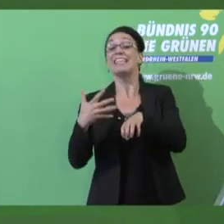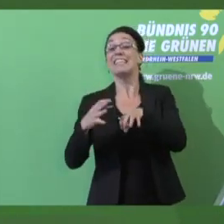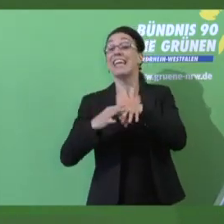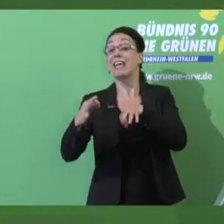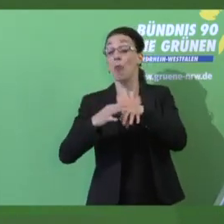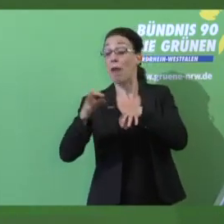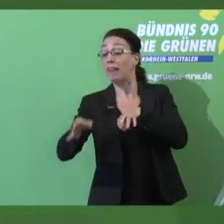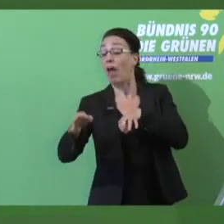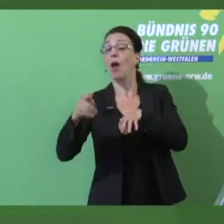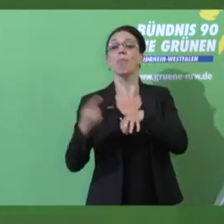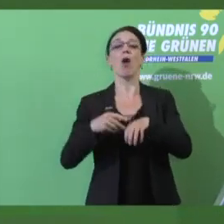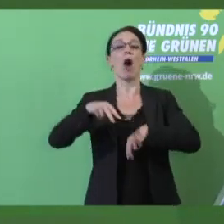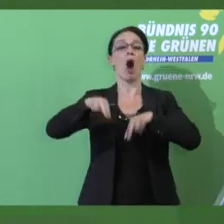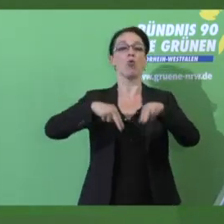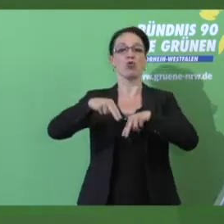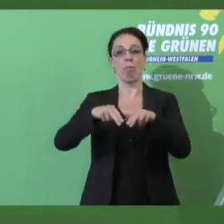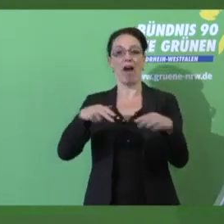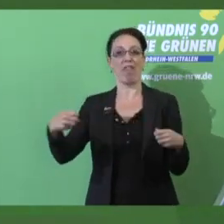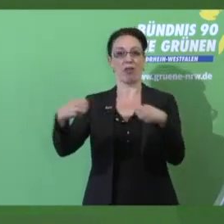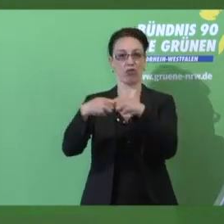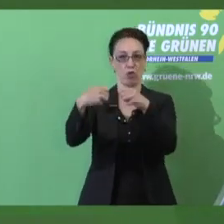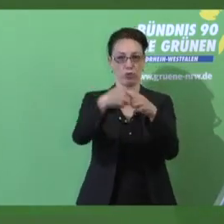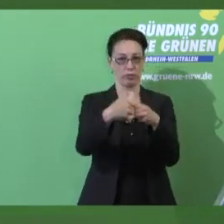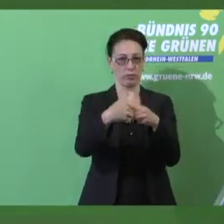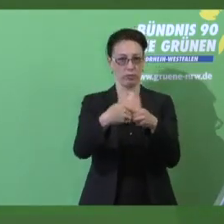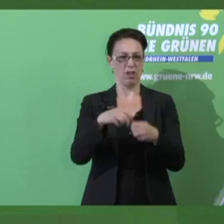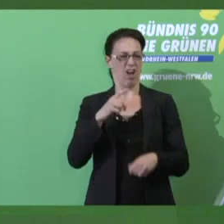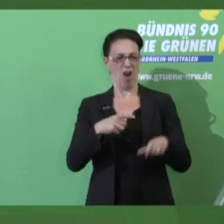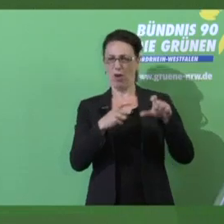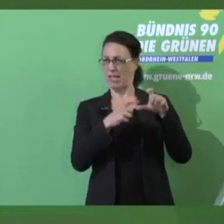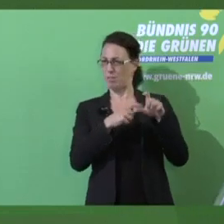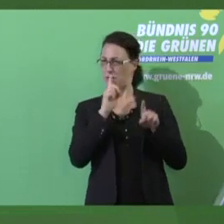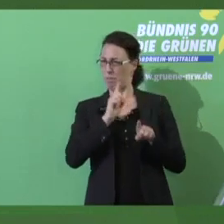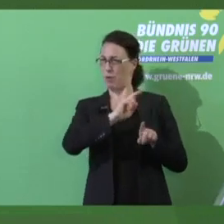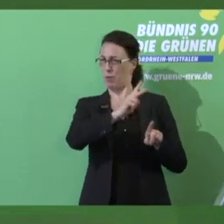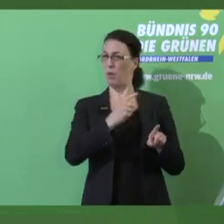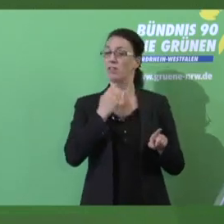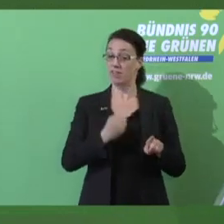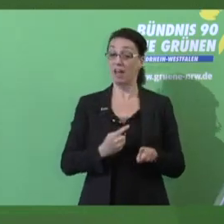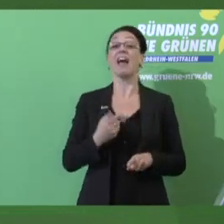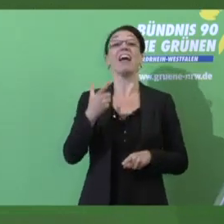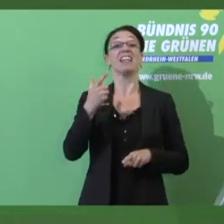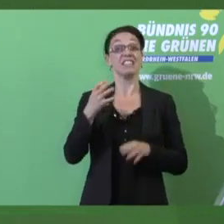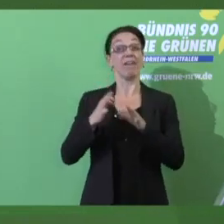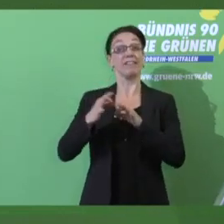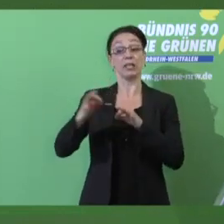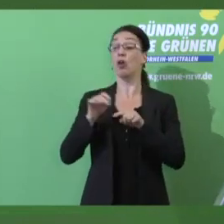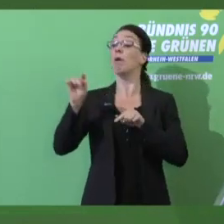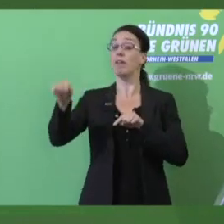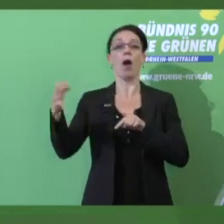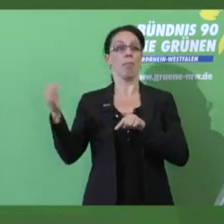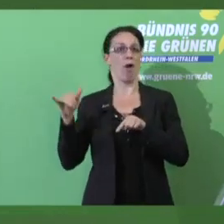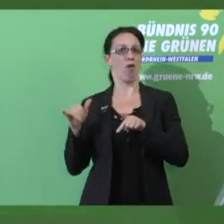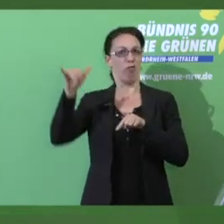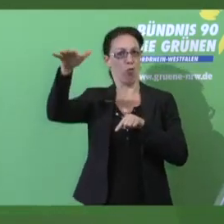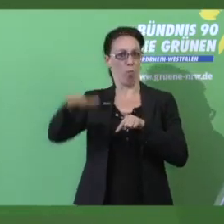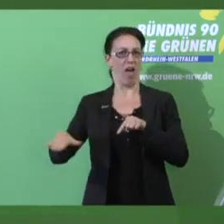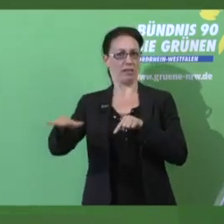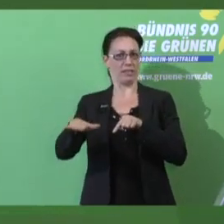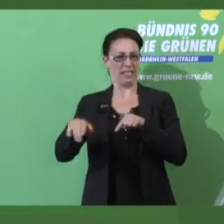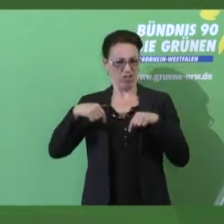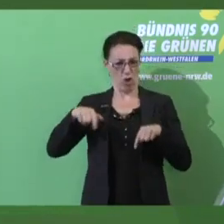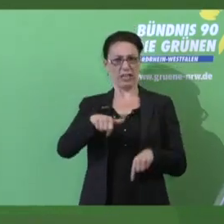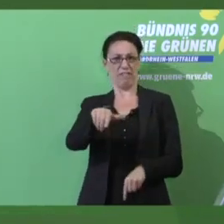einige, auch bei den Sozialdemokraten, die meinen, man müsste sozusagen in 20 Kilometer Nähe unbedingt einen Flugplatz hier in Nordrhein-Westfalen haben, weil immer